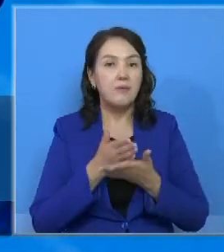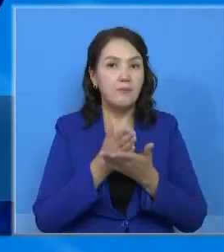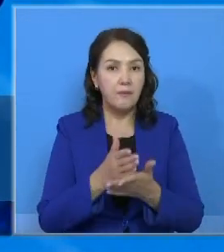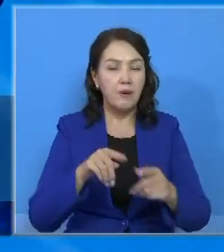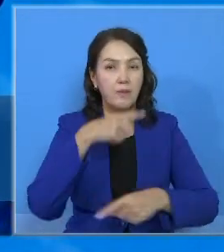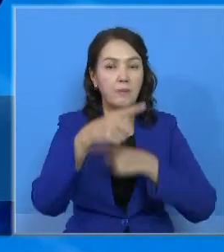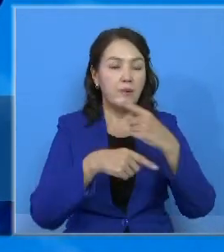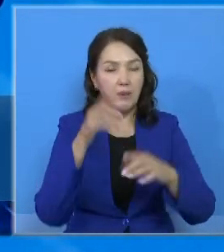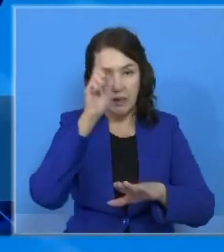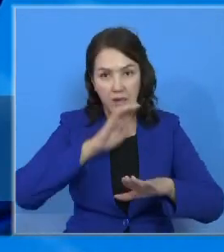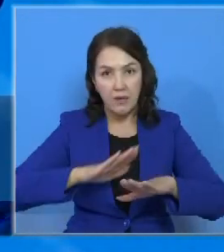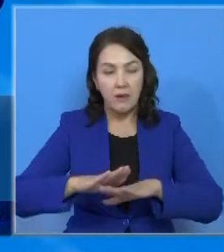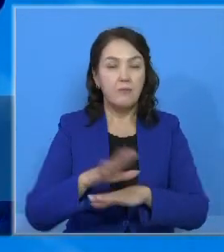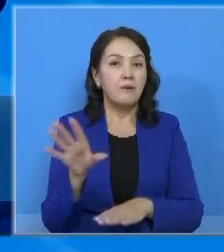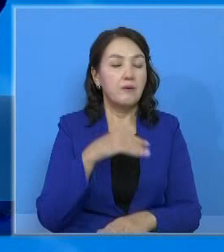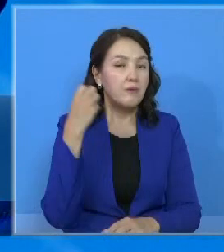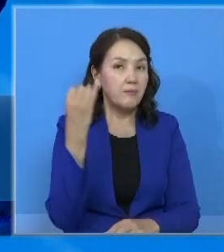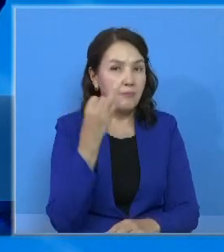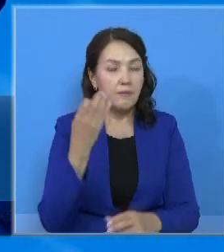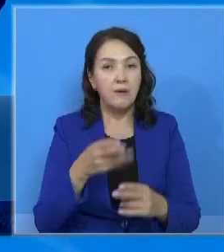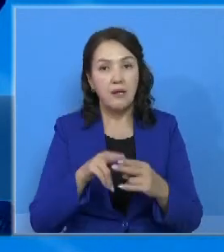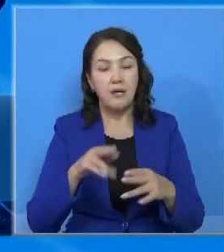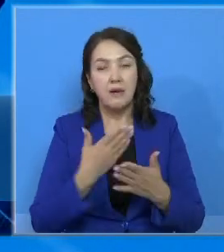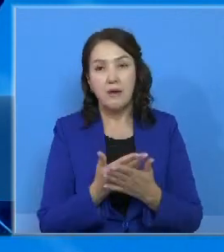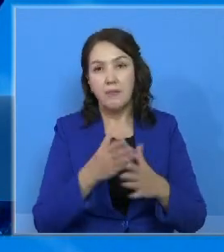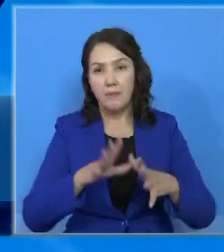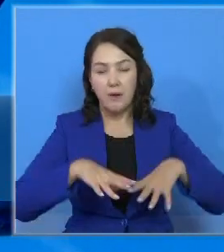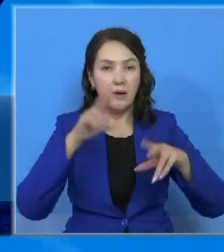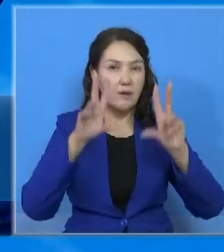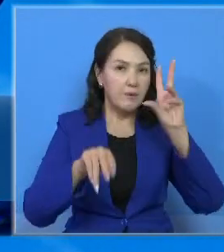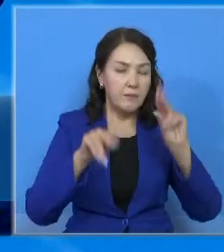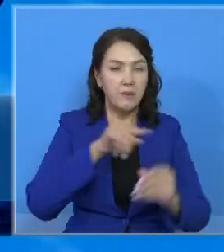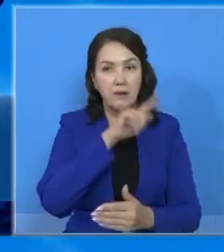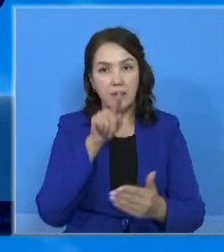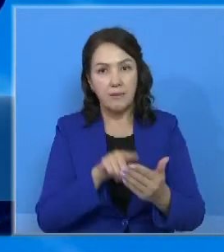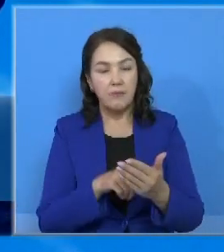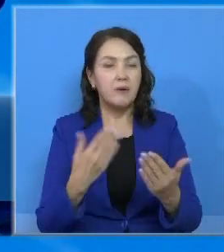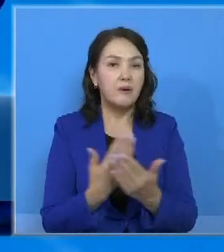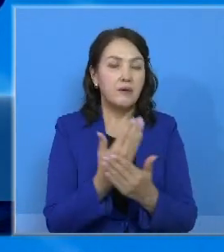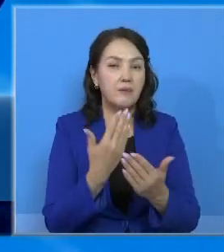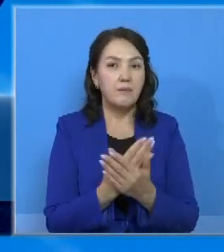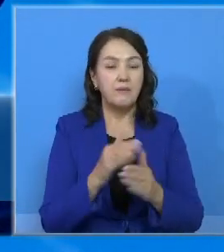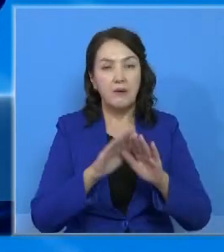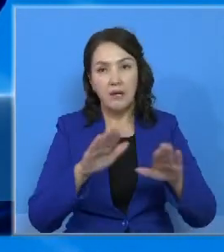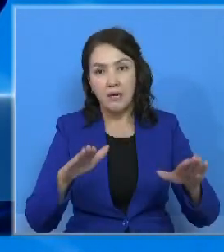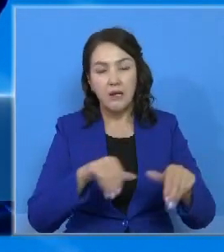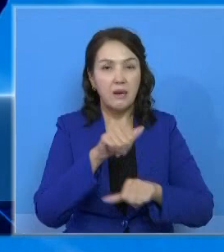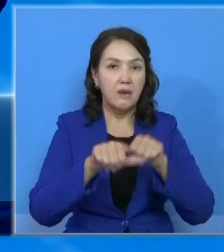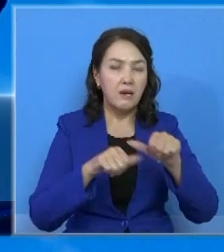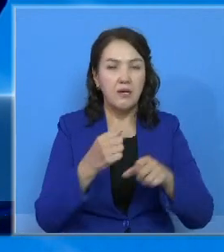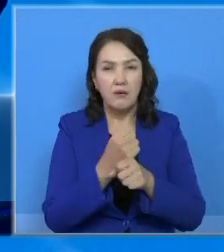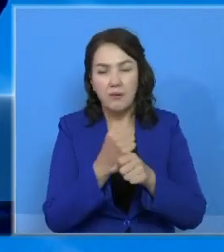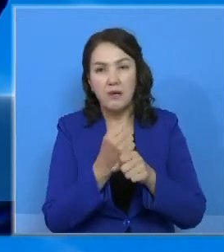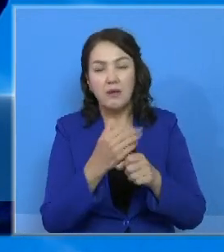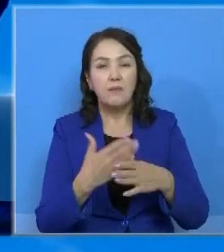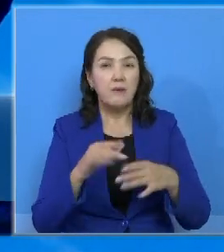на будущее нашей страны. Мы все заинтересованы в этом. Я возлагаю на вас большую надежду в этом вопросе. Новости о насилии над детьми в детских садах стали все чаще